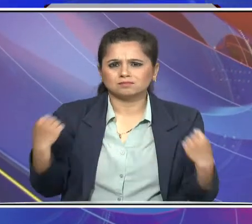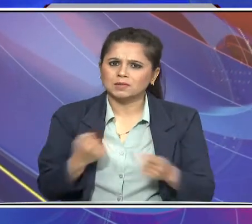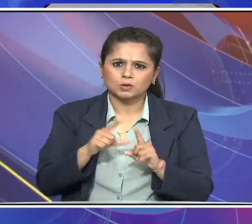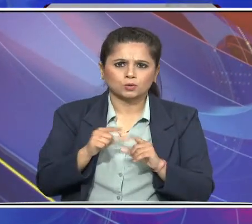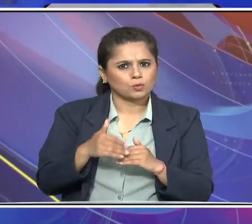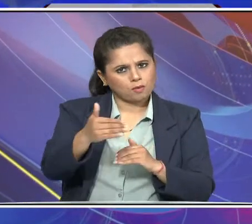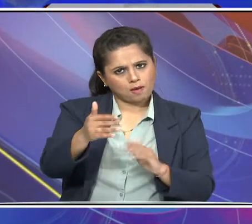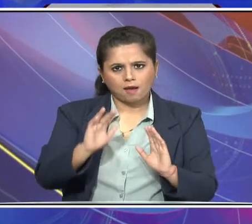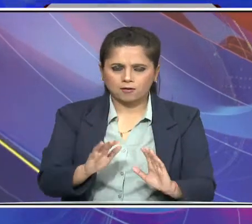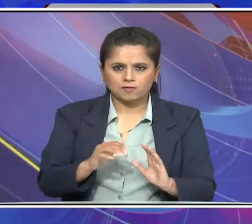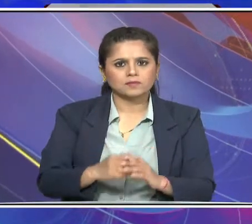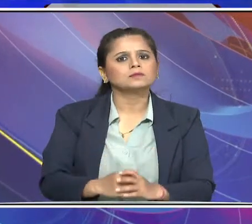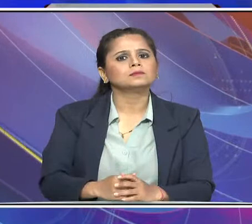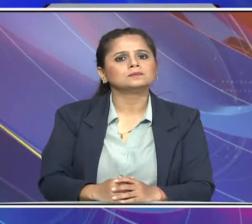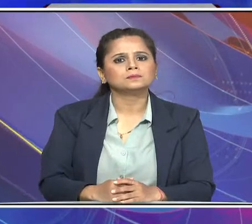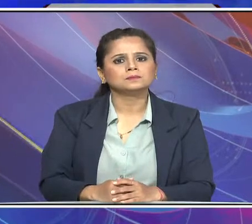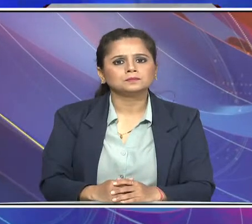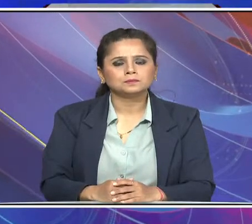है